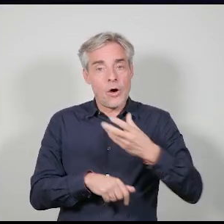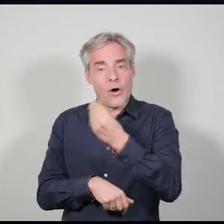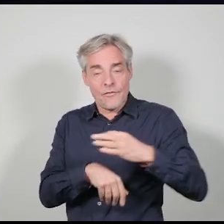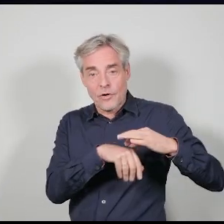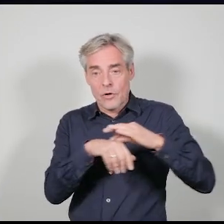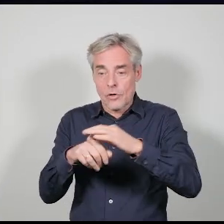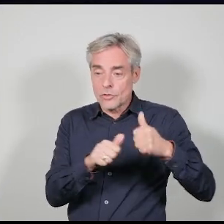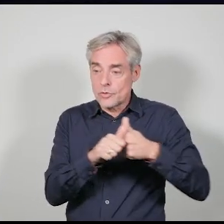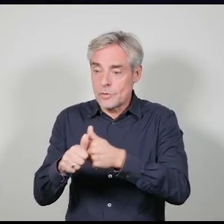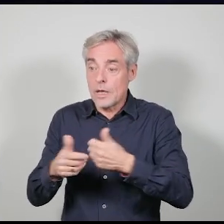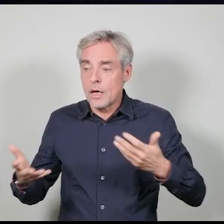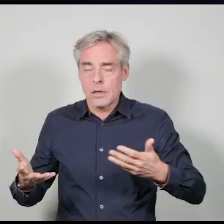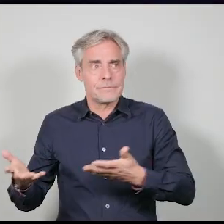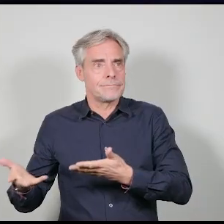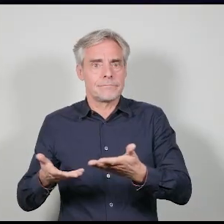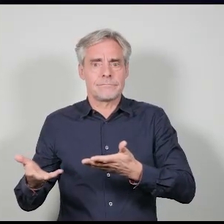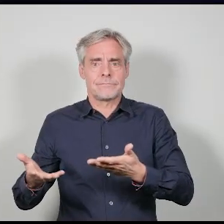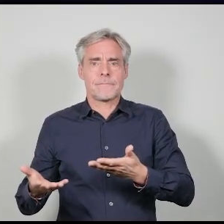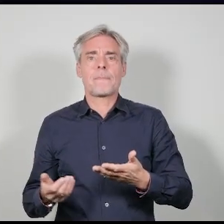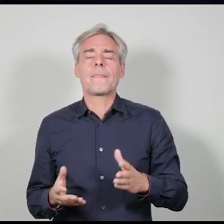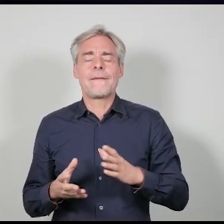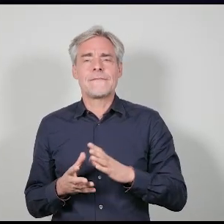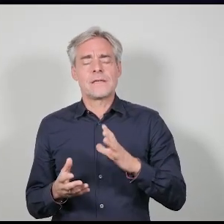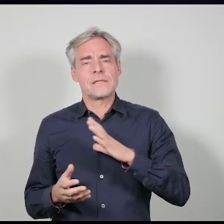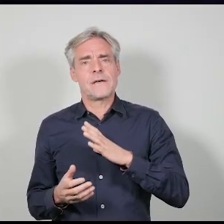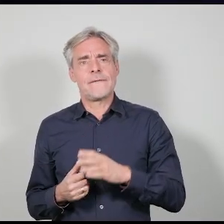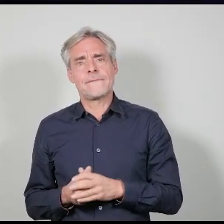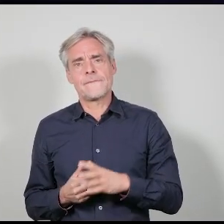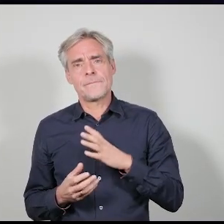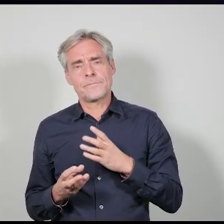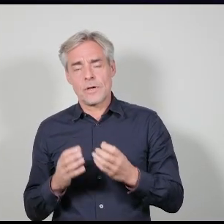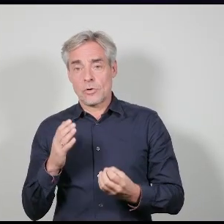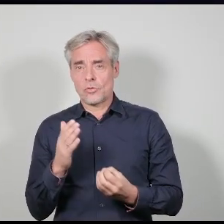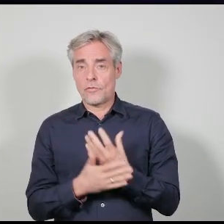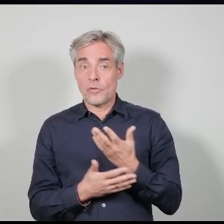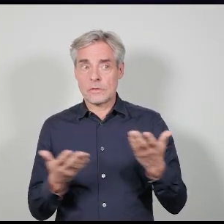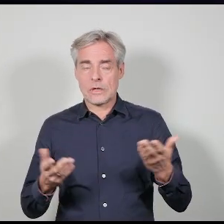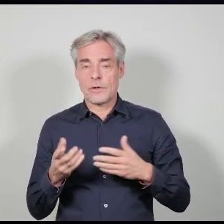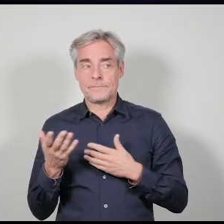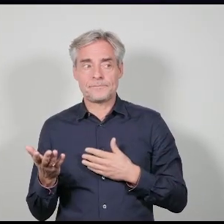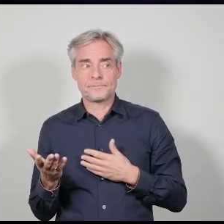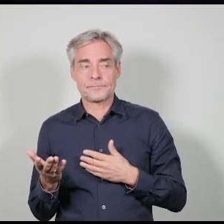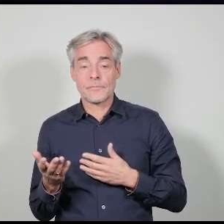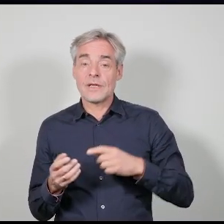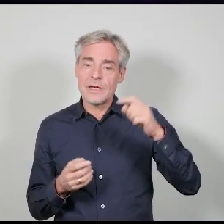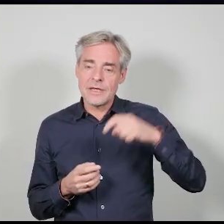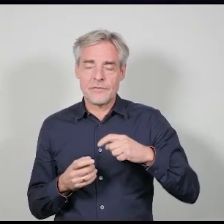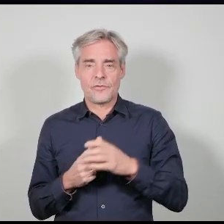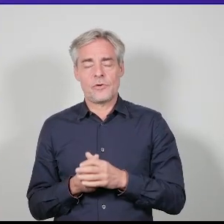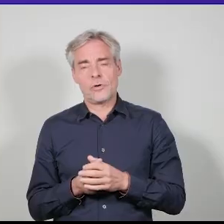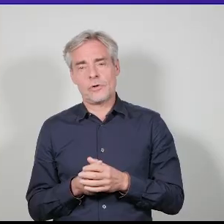enfant. Et donc, il y avait cette nouveauté, c'est qu'il fallait aussi qu'on